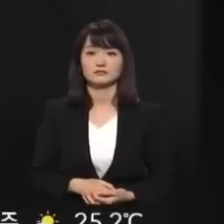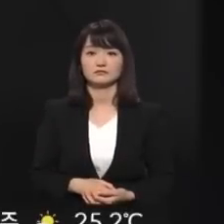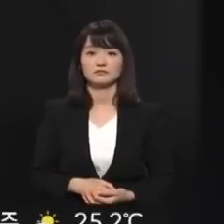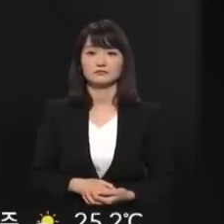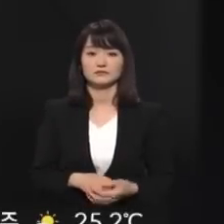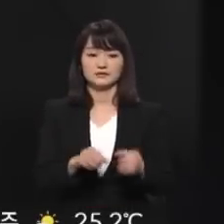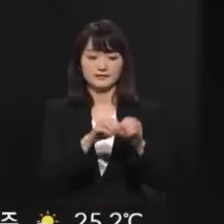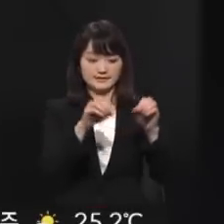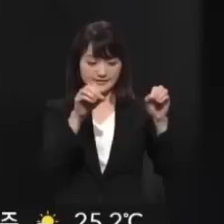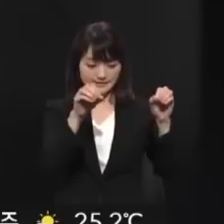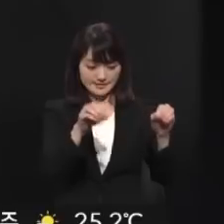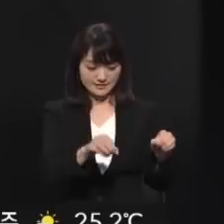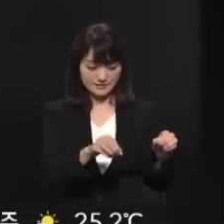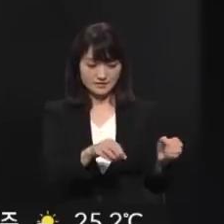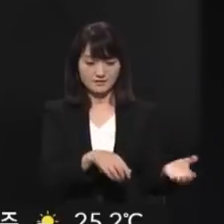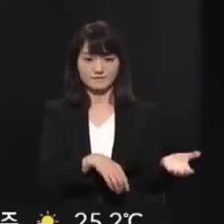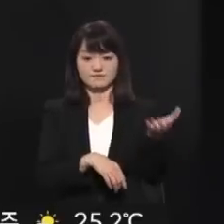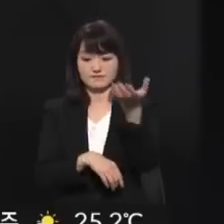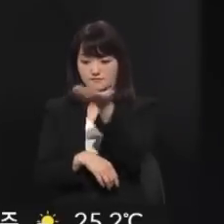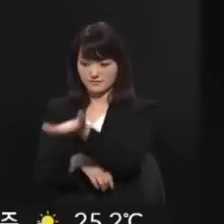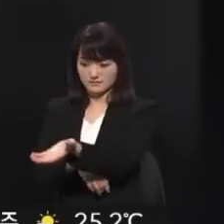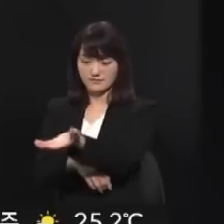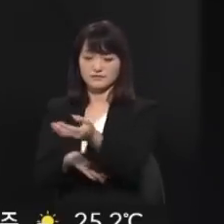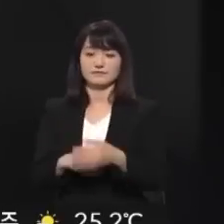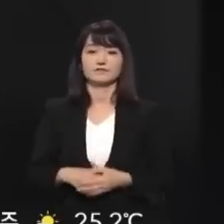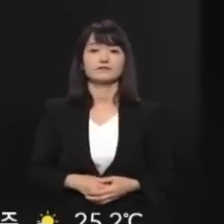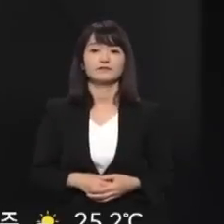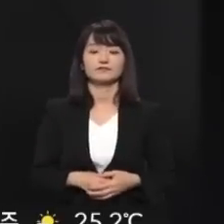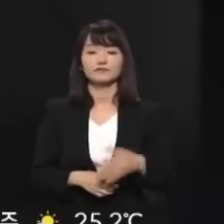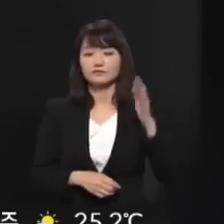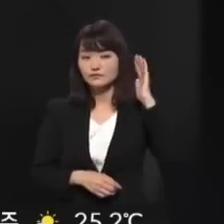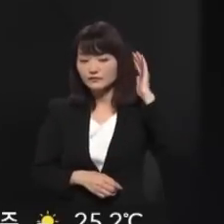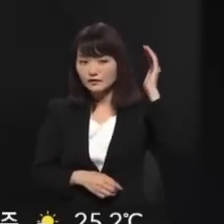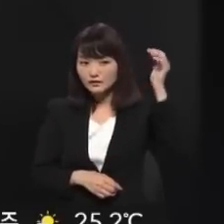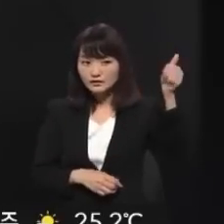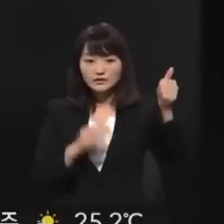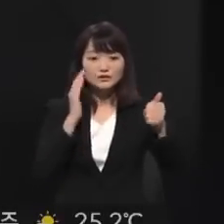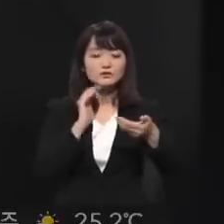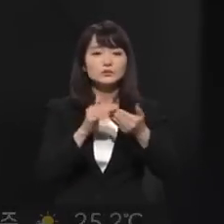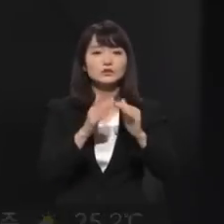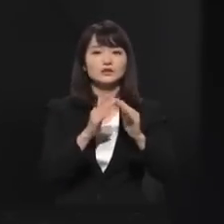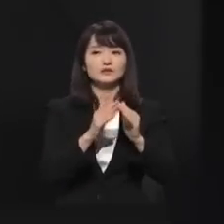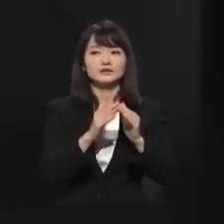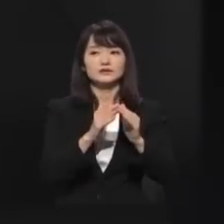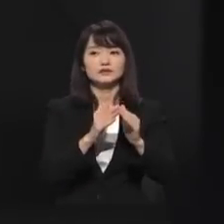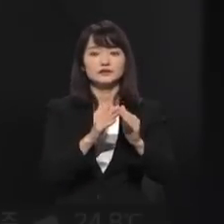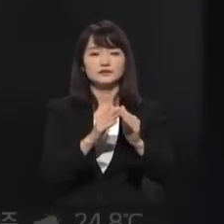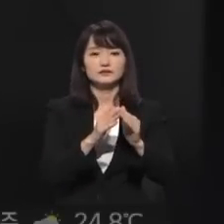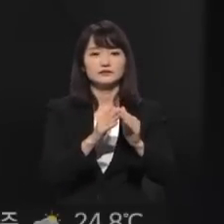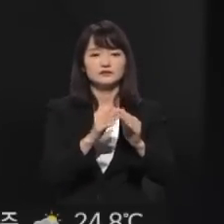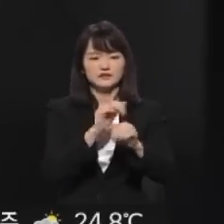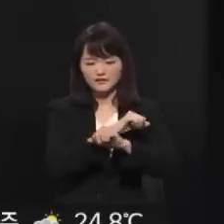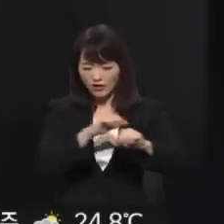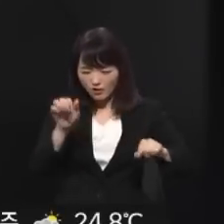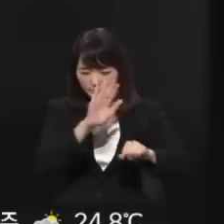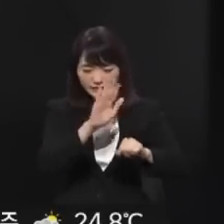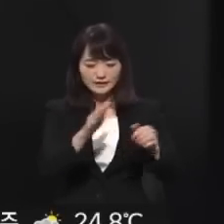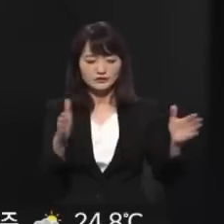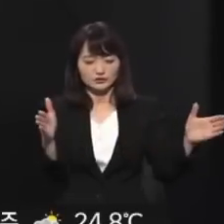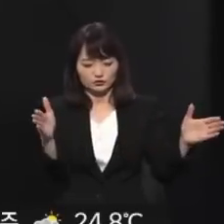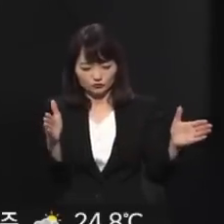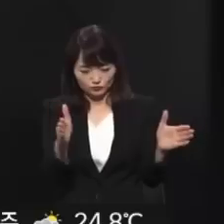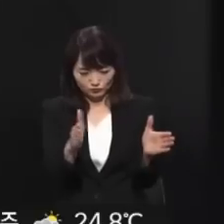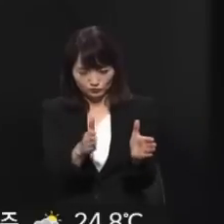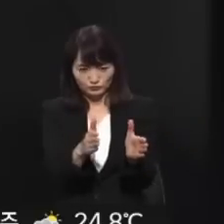옮겨간 거거든요 그리고 대통령이 청와대 시를 가볍게 만든다고 하면서 이렇게 좀 규모를 축소하고 그런 과정에서 저는